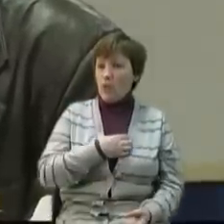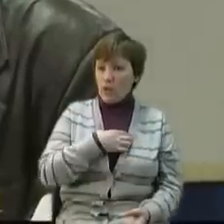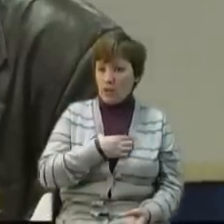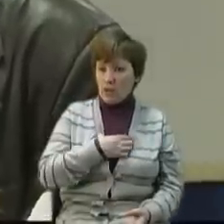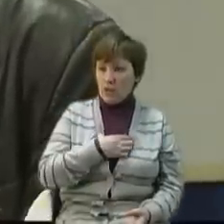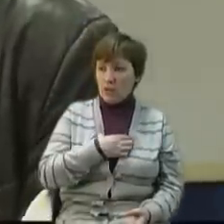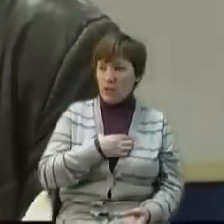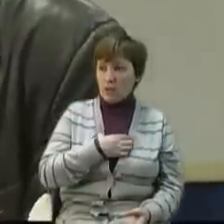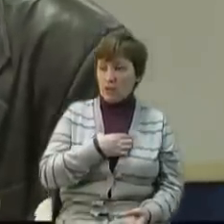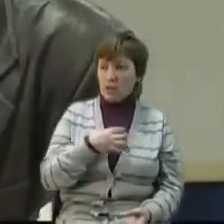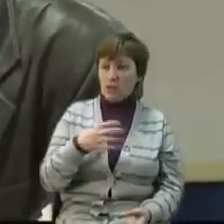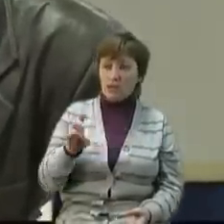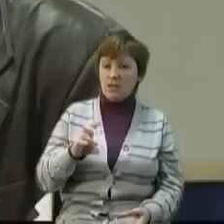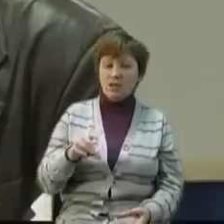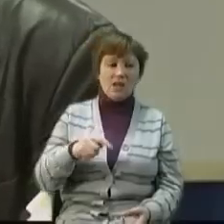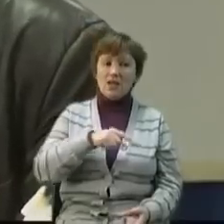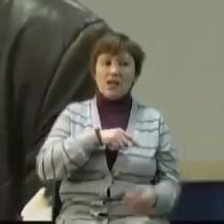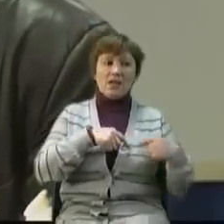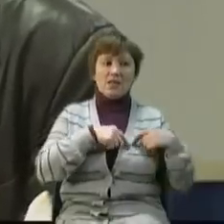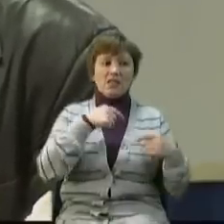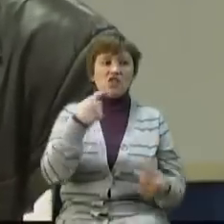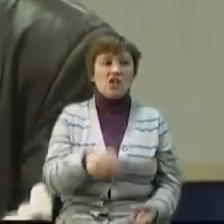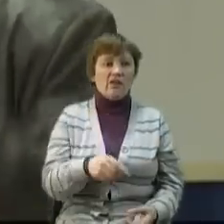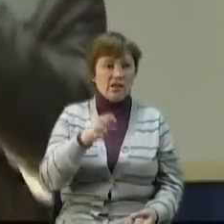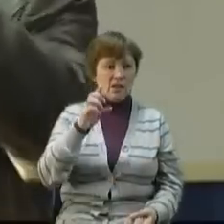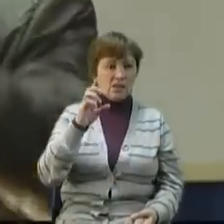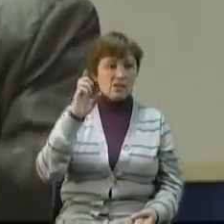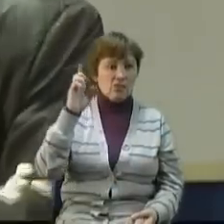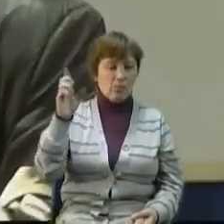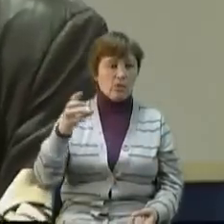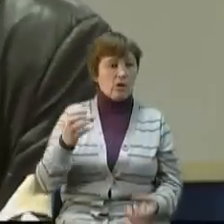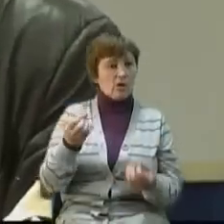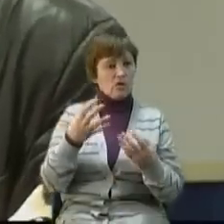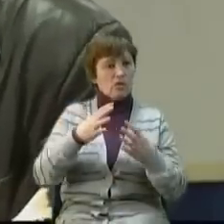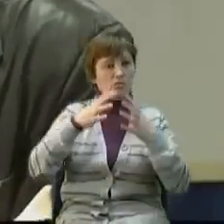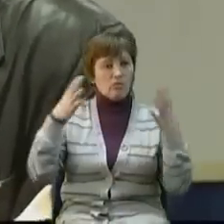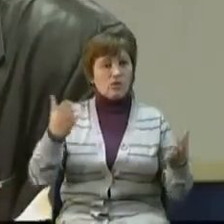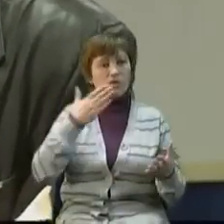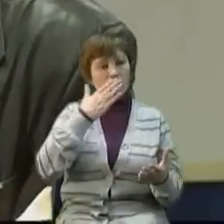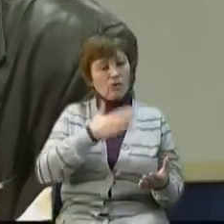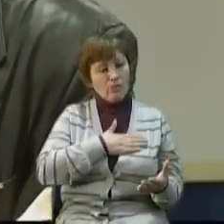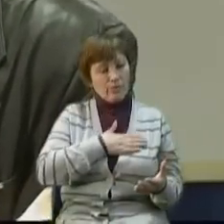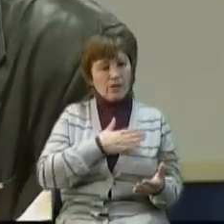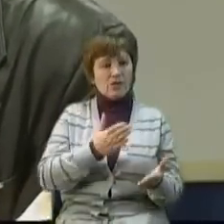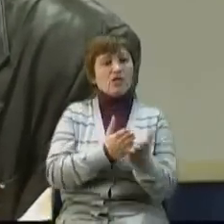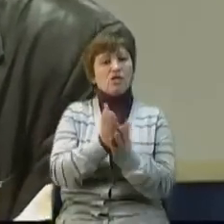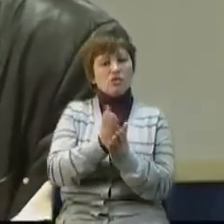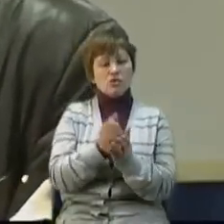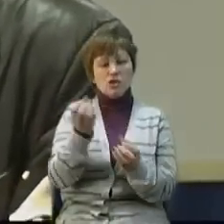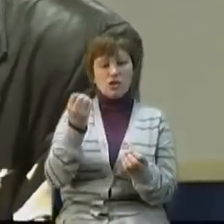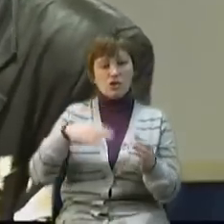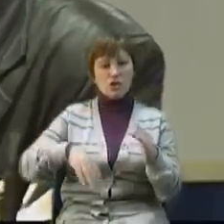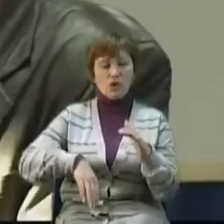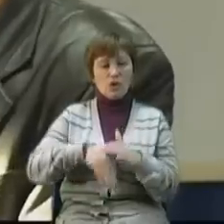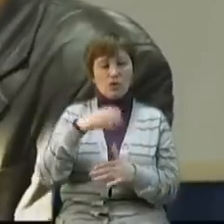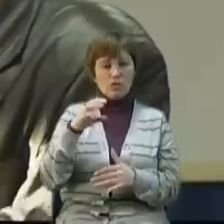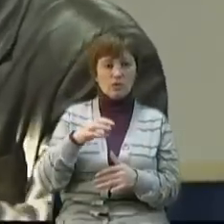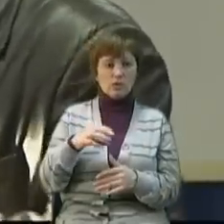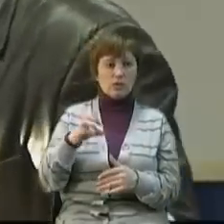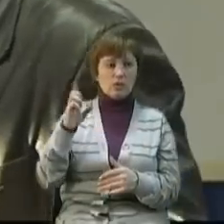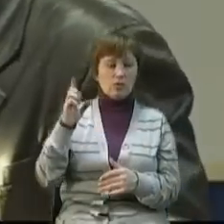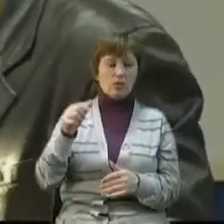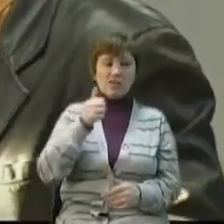но не разочароваться в Боге, а еще больше Его любить и лучше Ему служить. И Бог испытывает веру